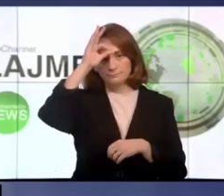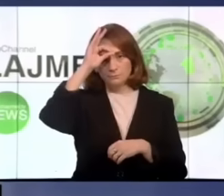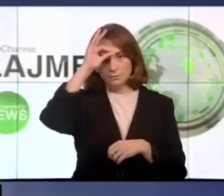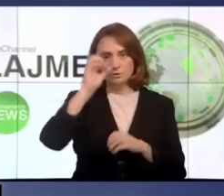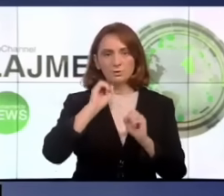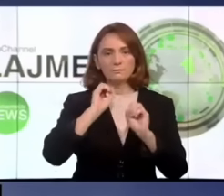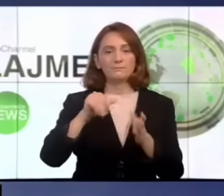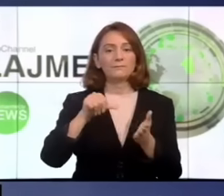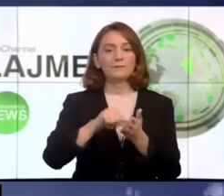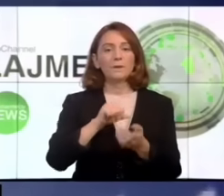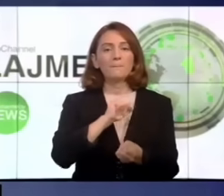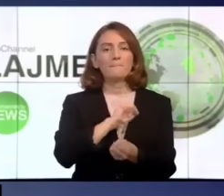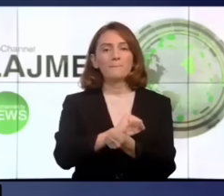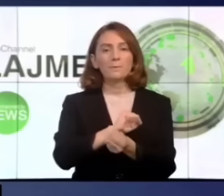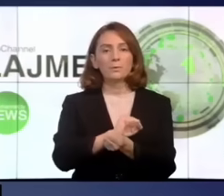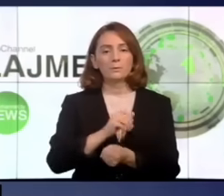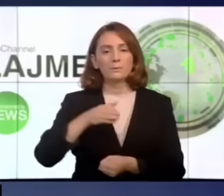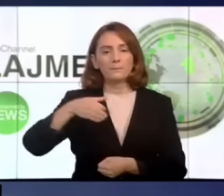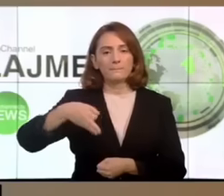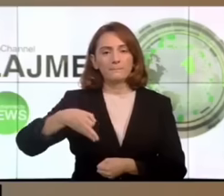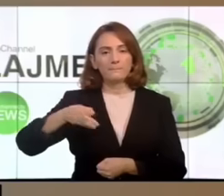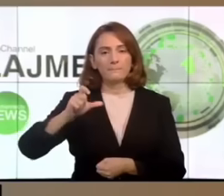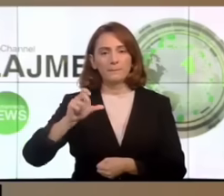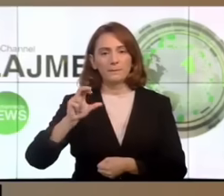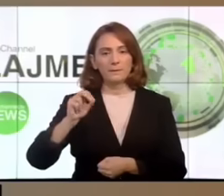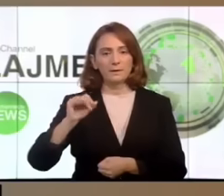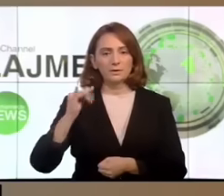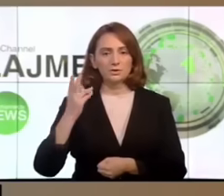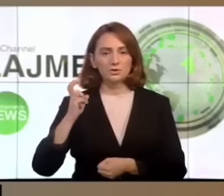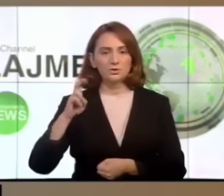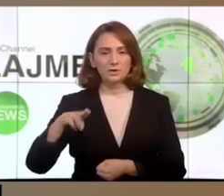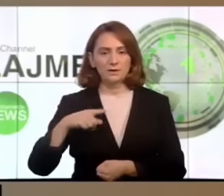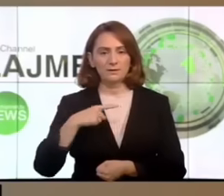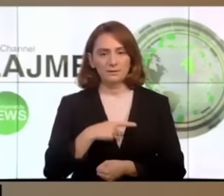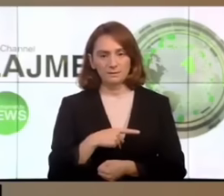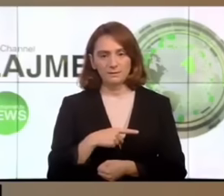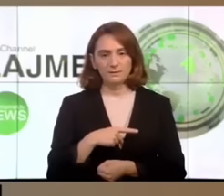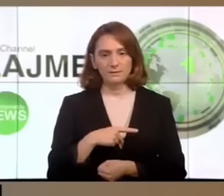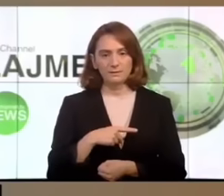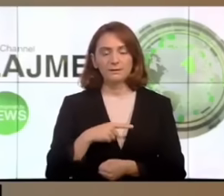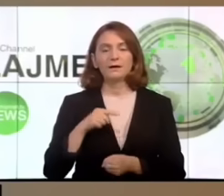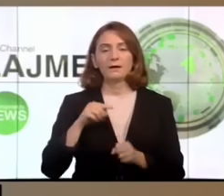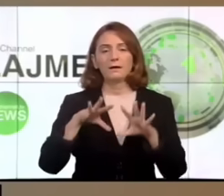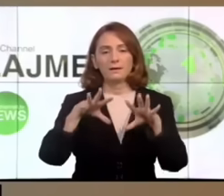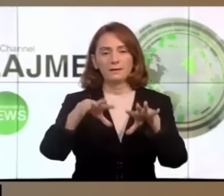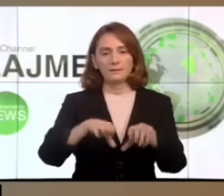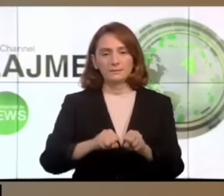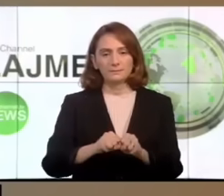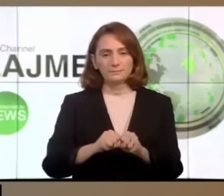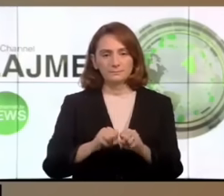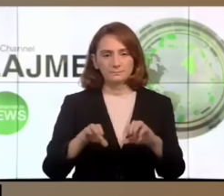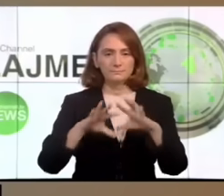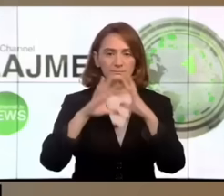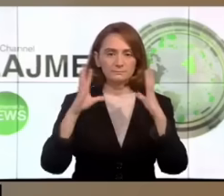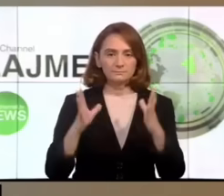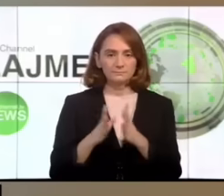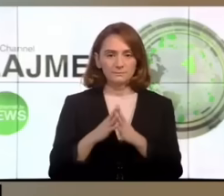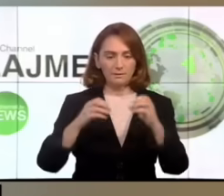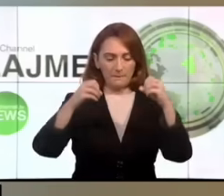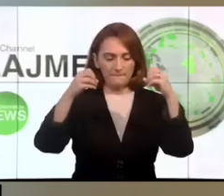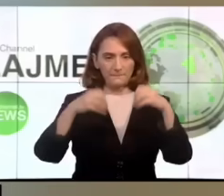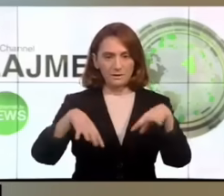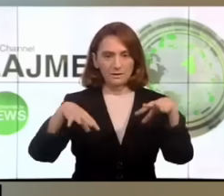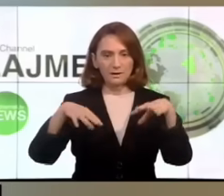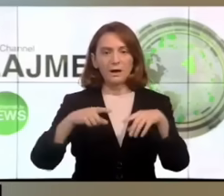Peqin, të cilët së bashku me forcat speciale të drejtorisë përgjithshme të burgjeve realizuan kontrole të holësishme në zonën e hapur